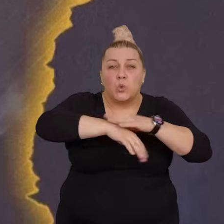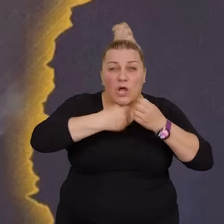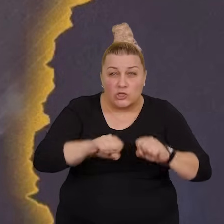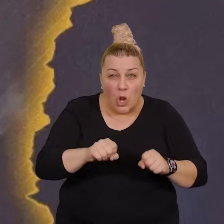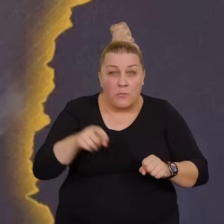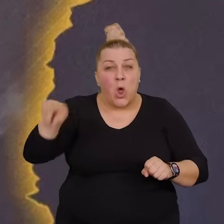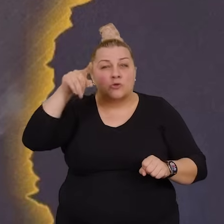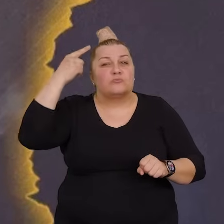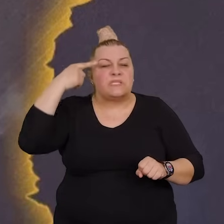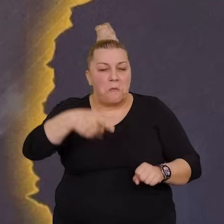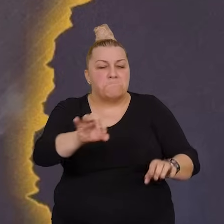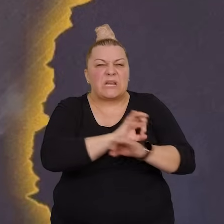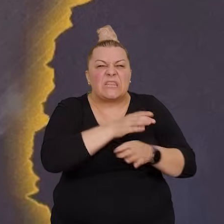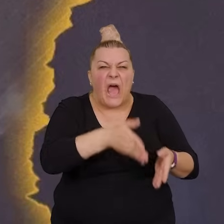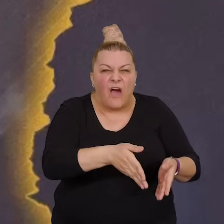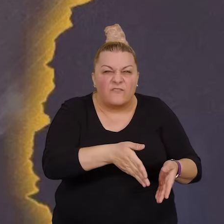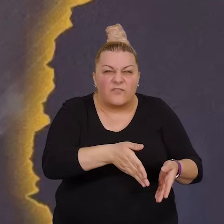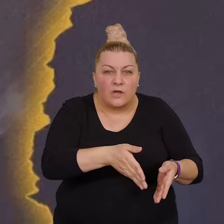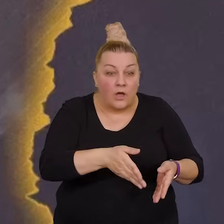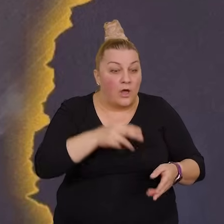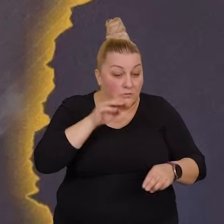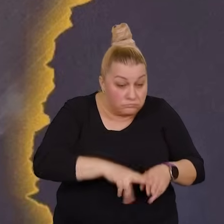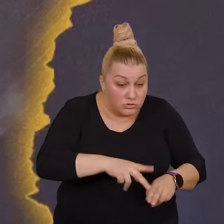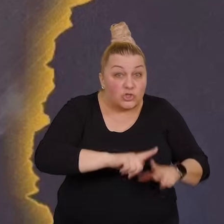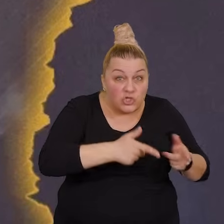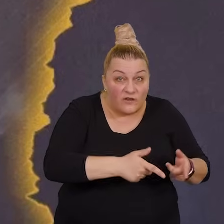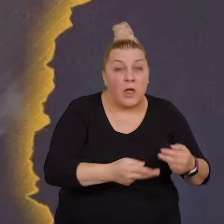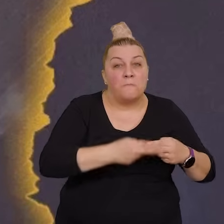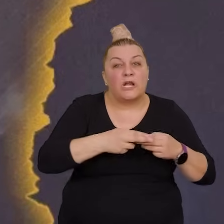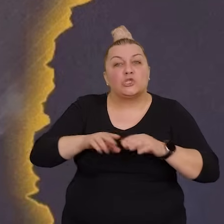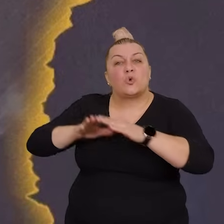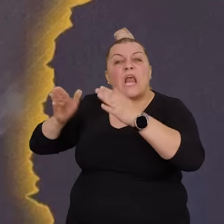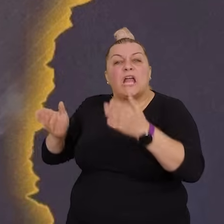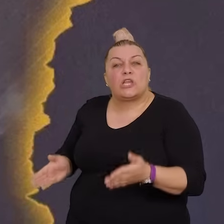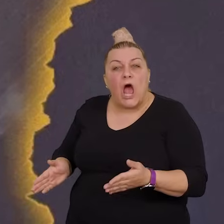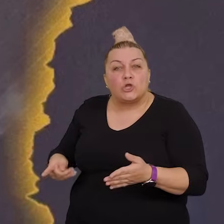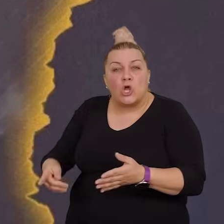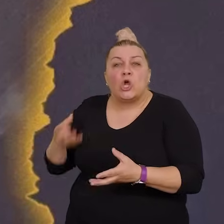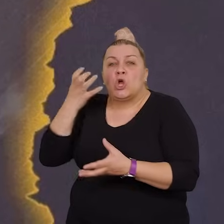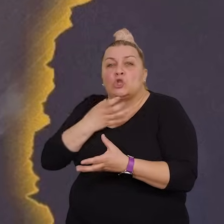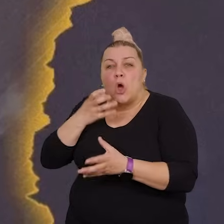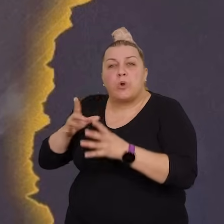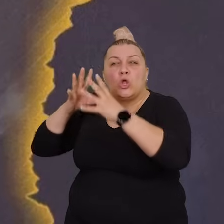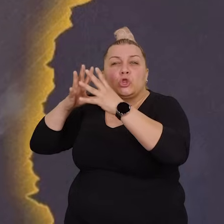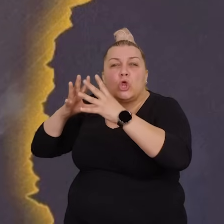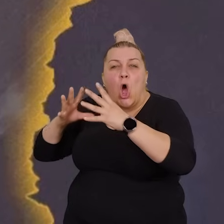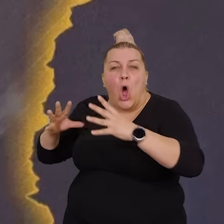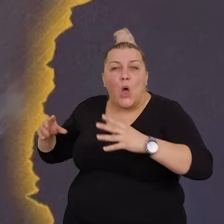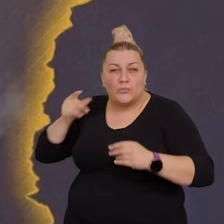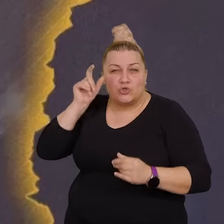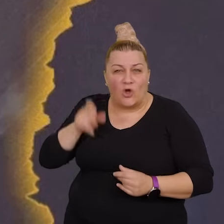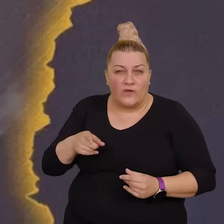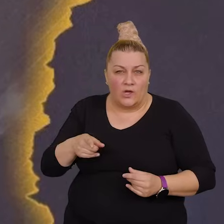micati, onda su ga stavili kod radijatora 2 dana da se odledi. On danas je automehaničar u Vinkovcima. Znate, to su